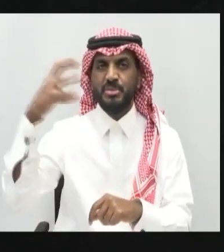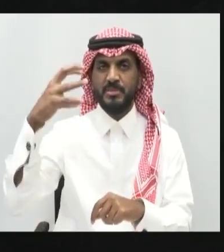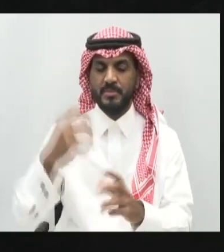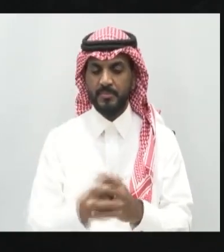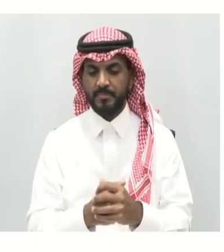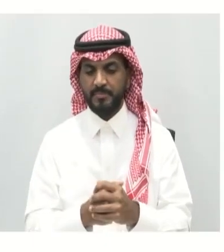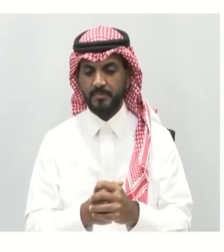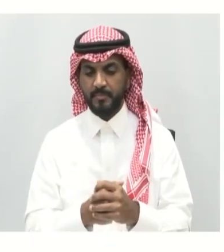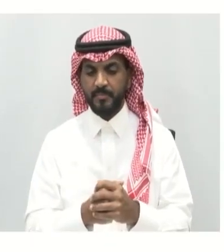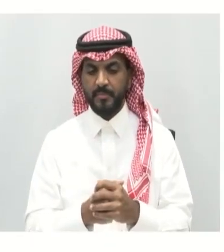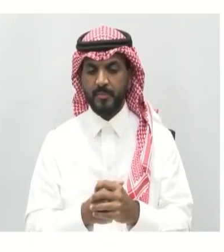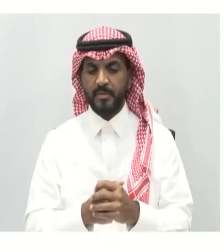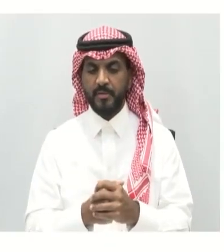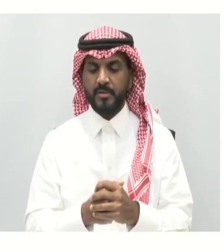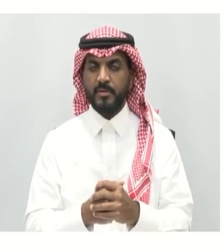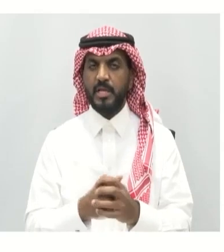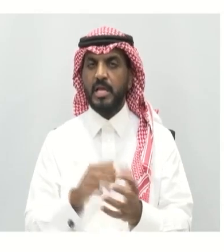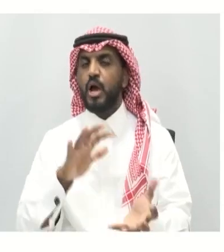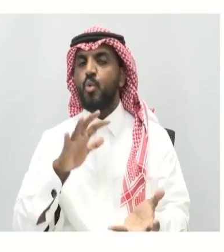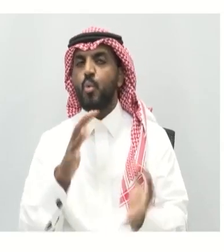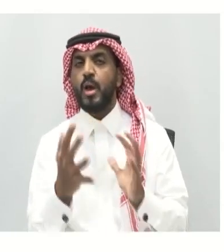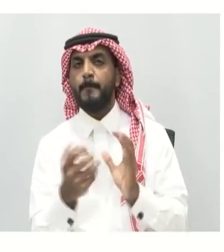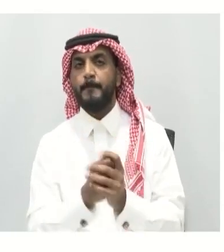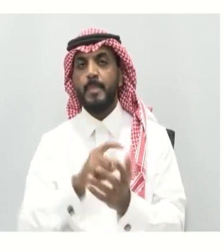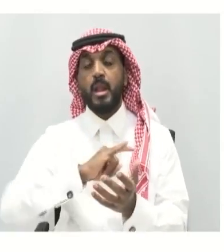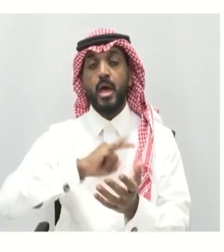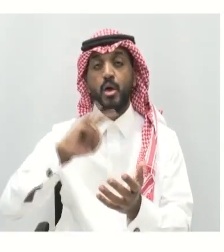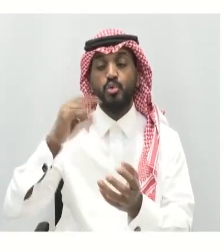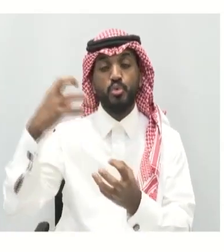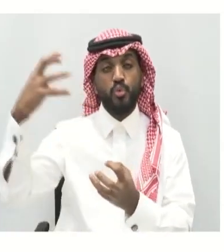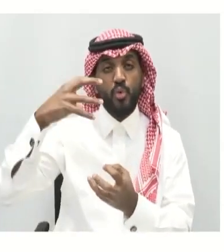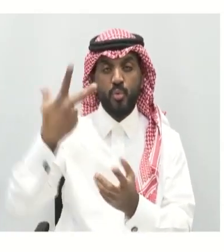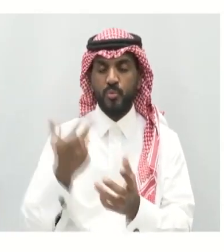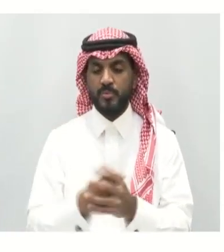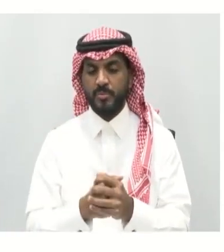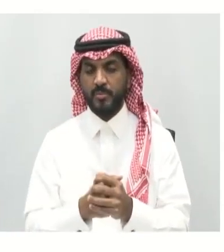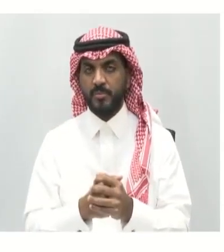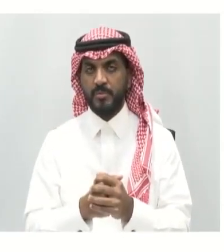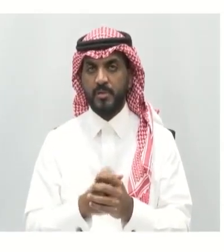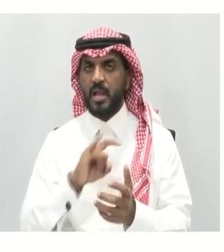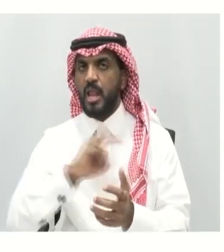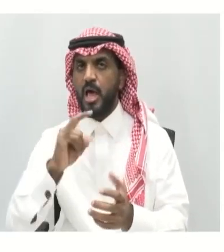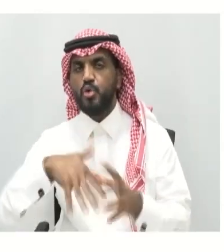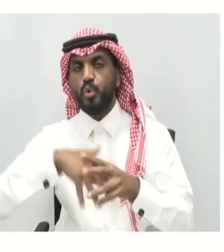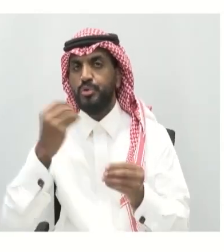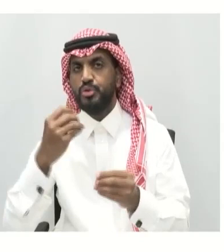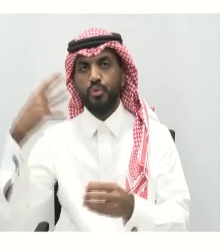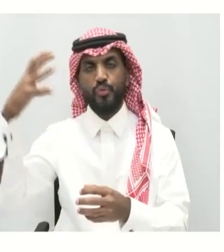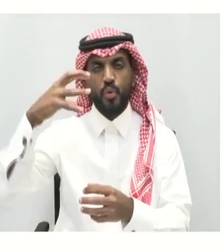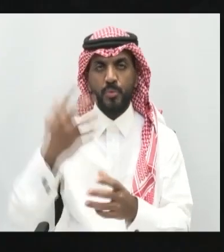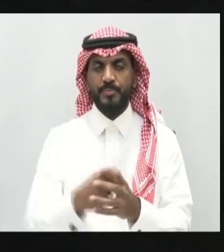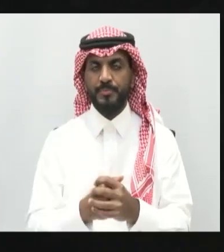مزين الكوكب لا يشع منه الضوء يعني ما يطلع منه